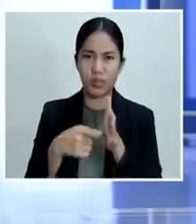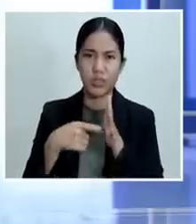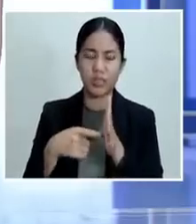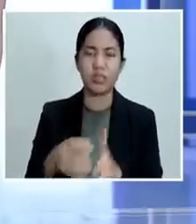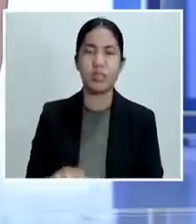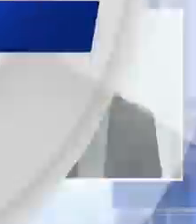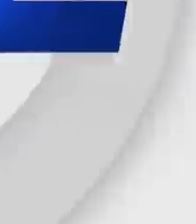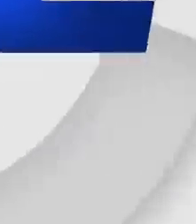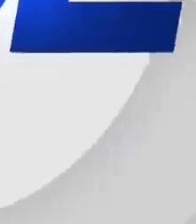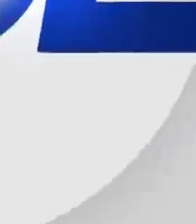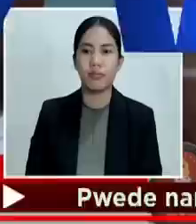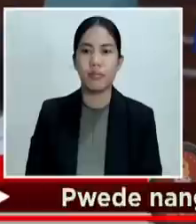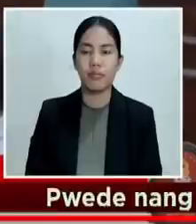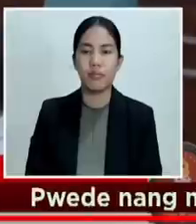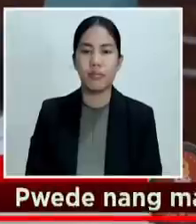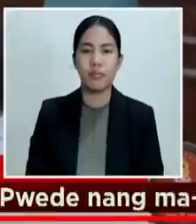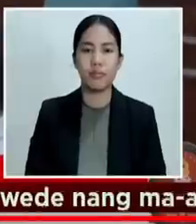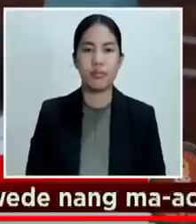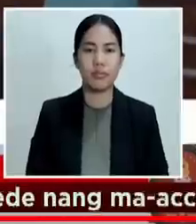Perez.